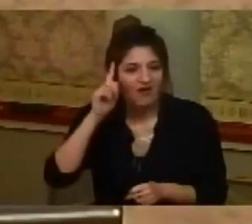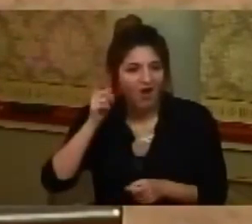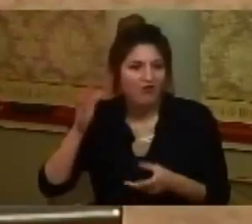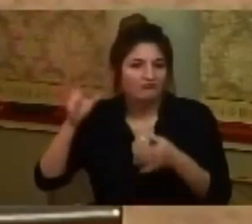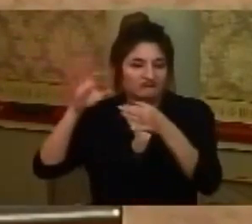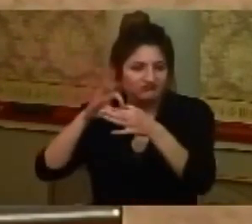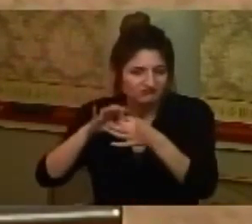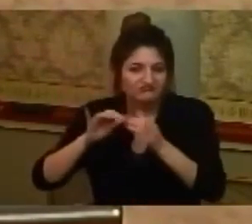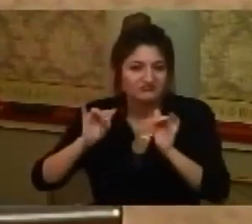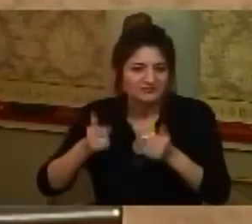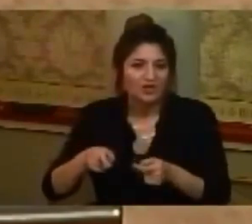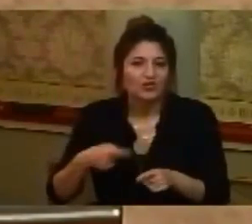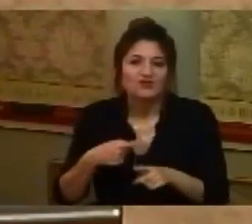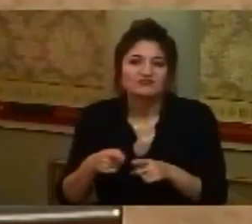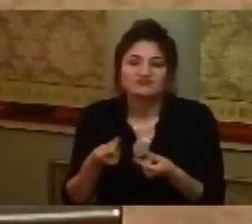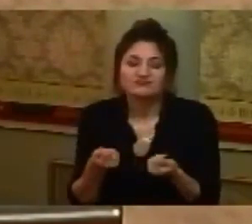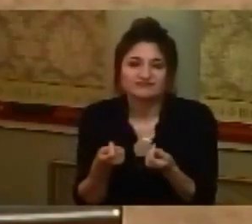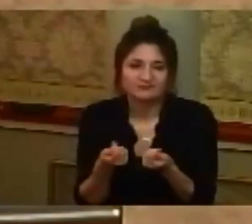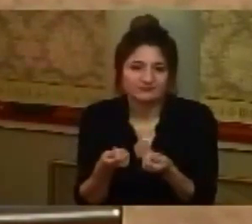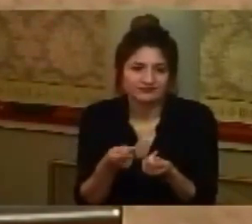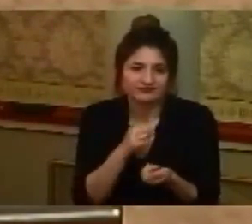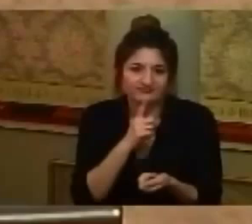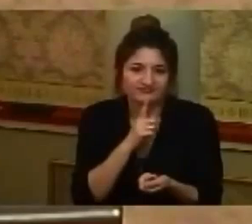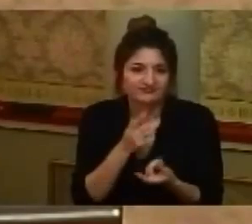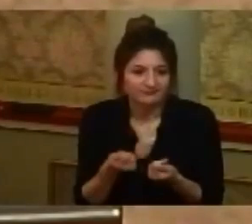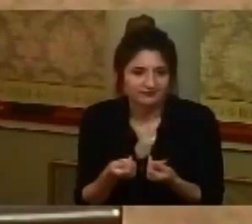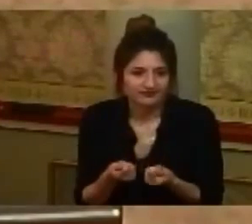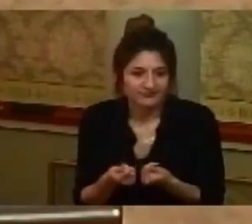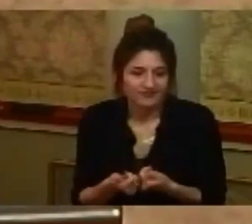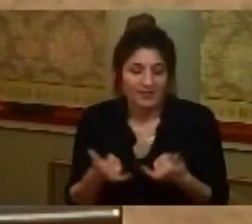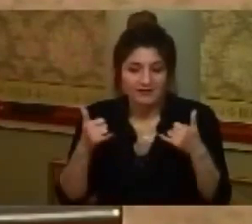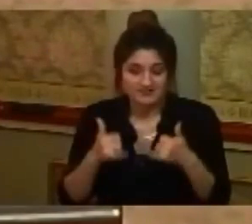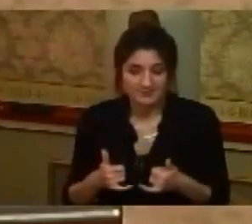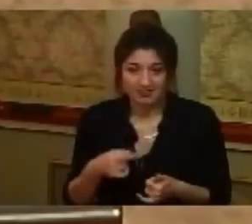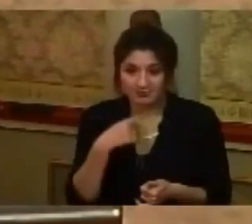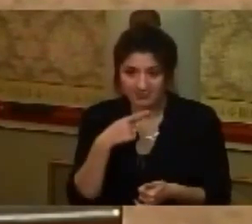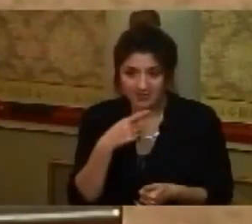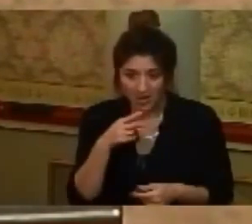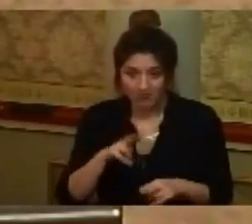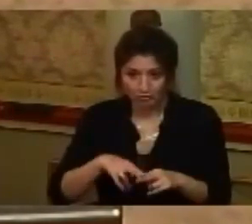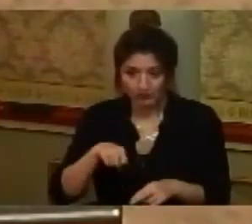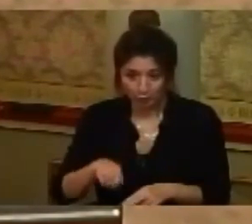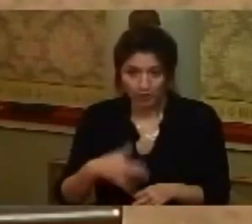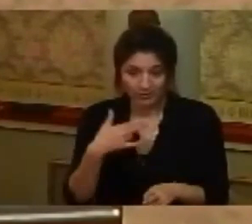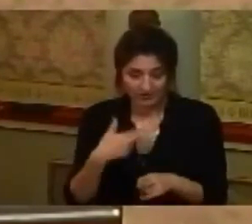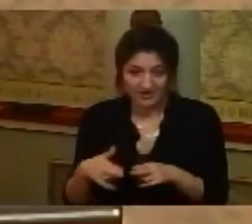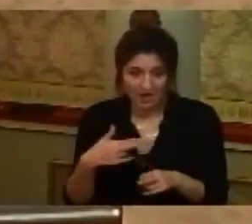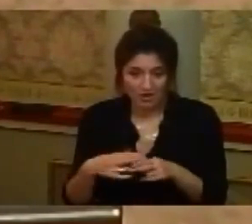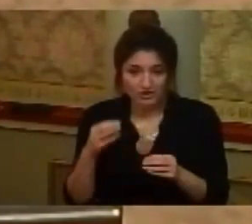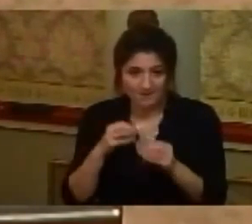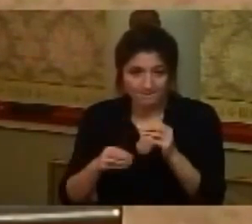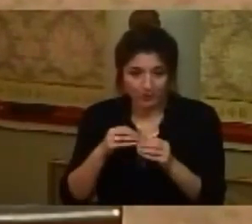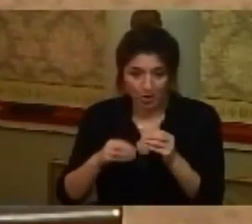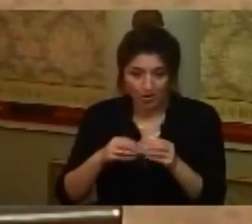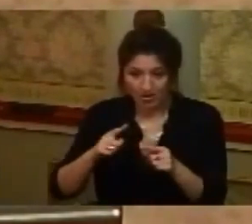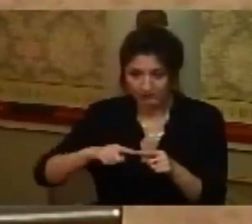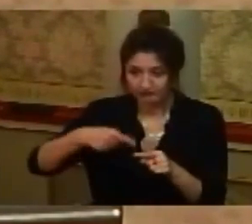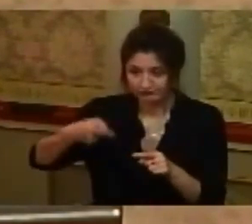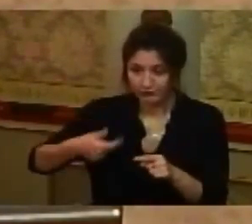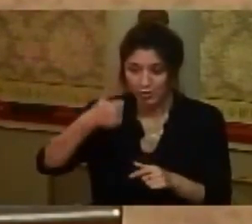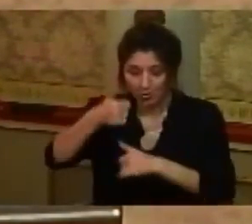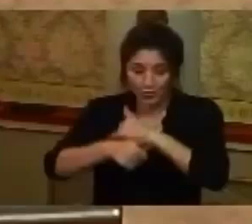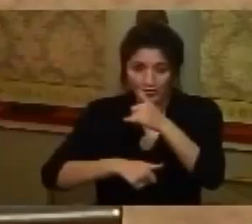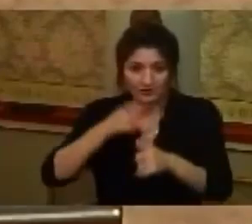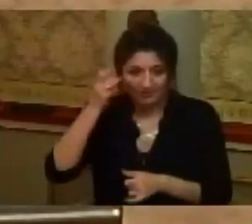i realan, a to su financije. Sada govorimo da ćemo riješiti taj problem u sljedećih godinu dana